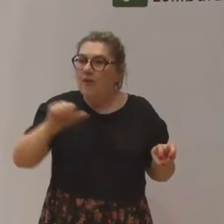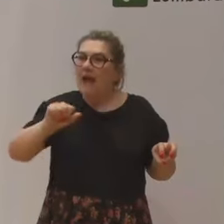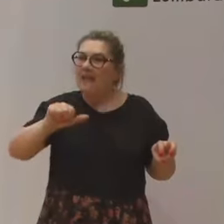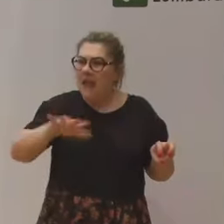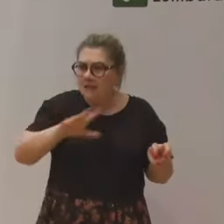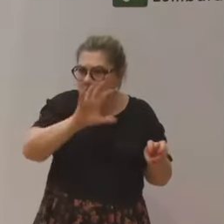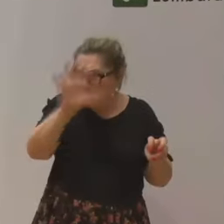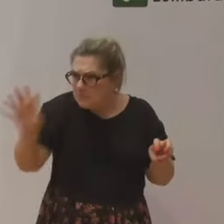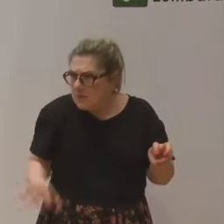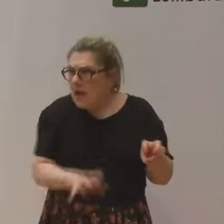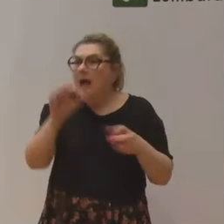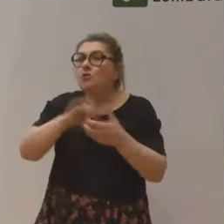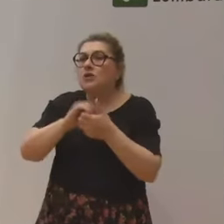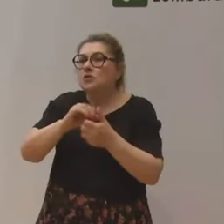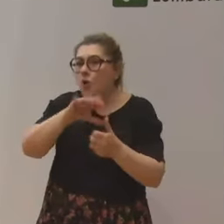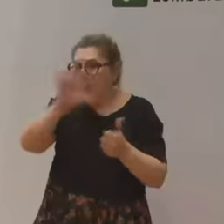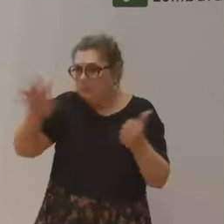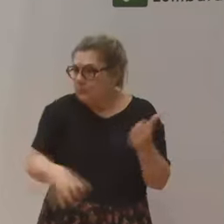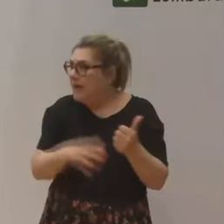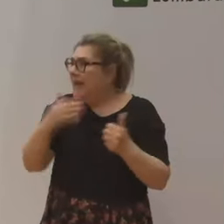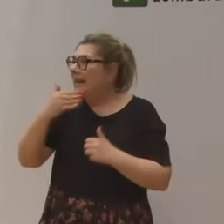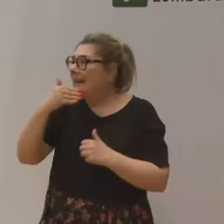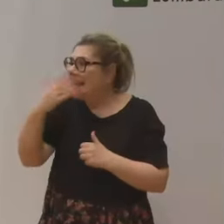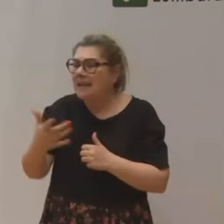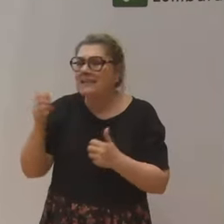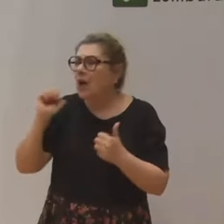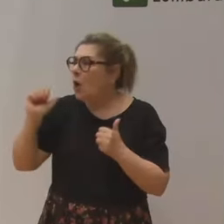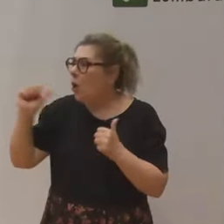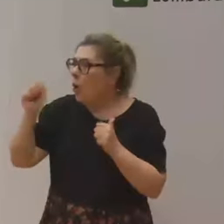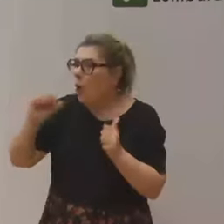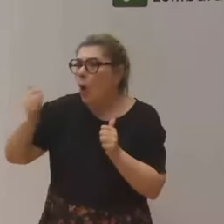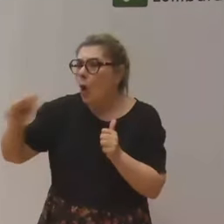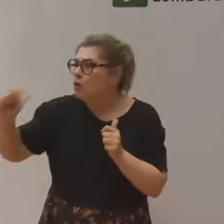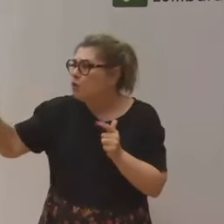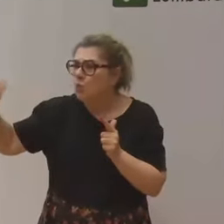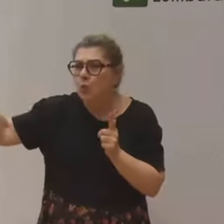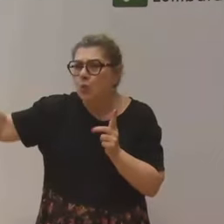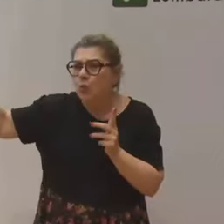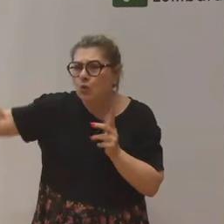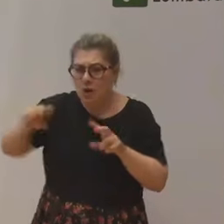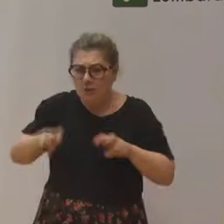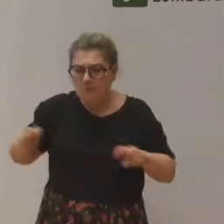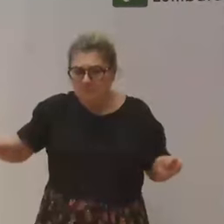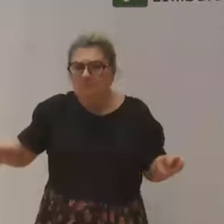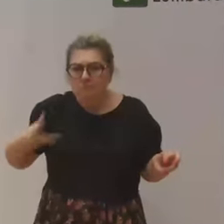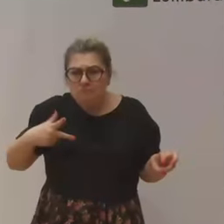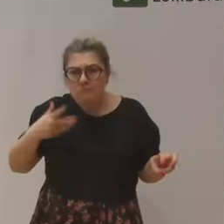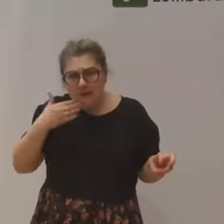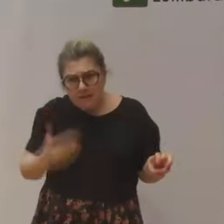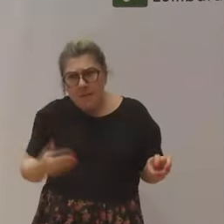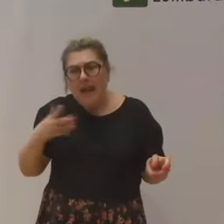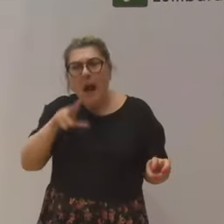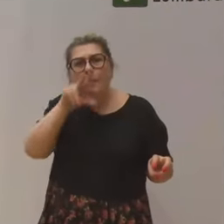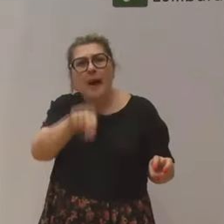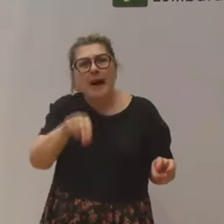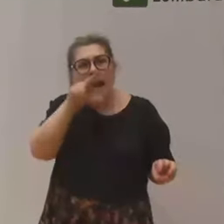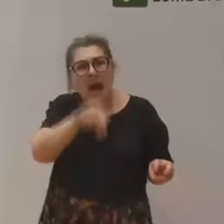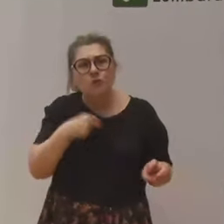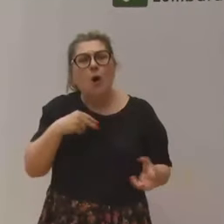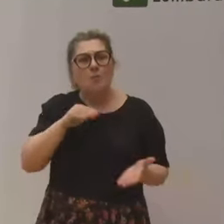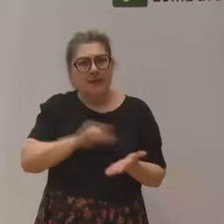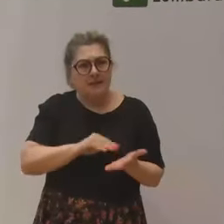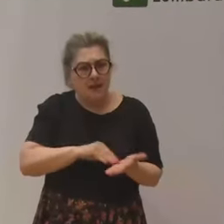insieme alle tante associazioni. Io ringrazio ognuno di voi, perché quello che ho colto è insomma il fatto di parlarne,